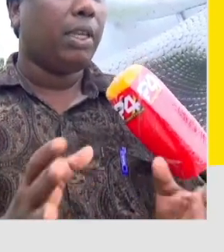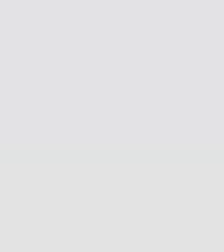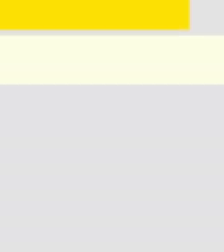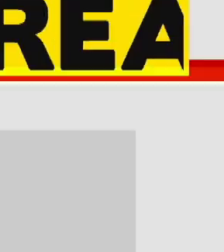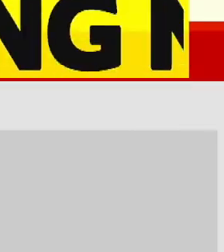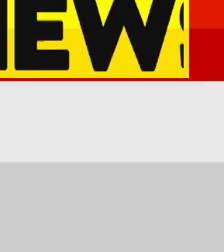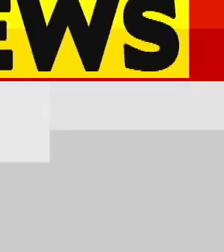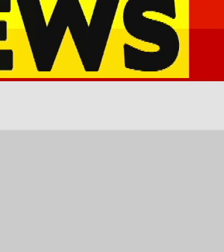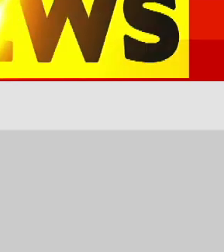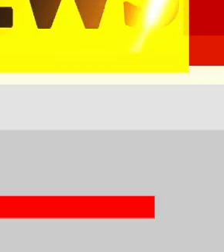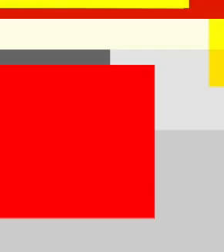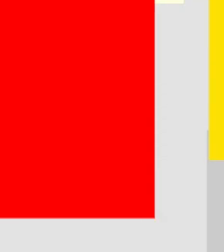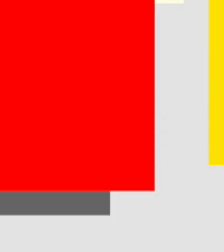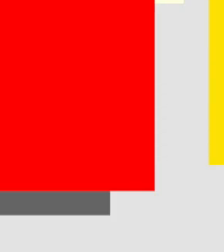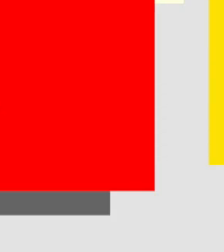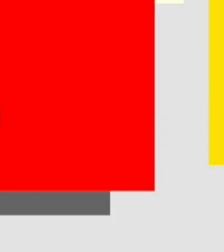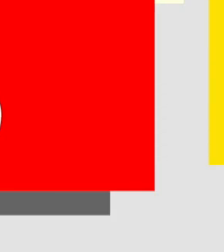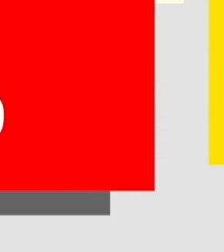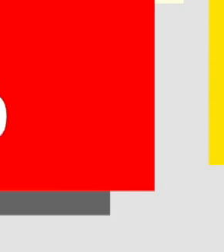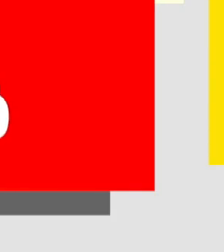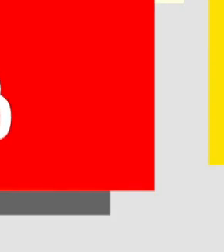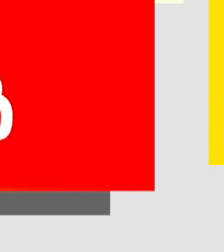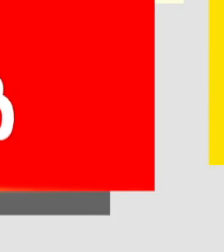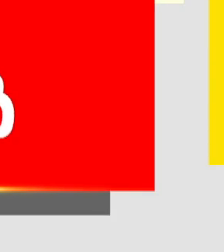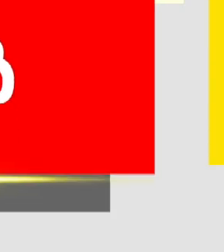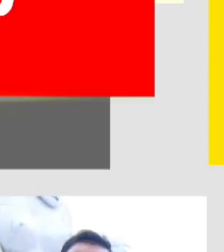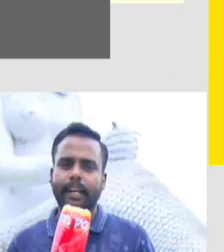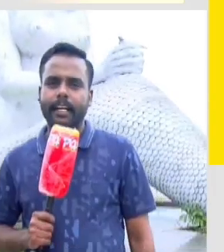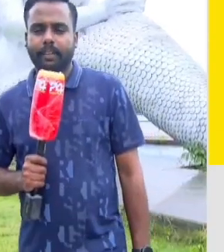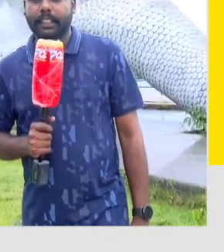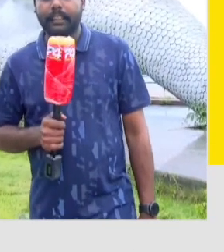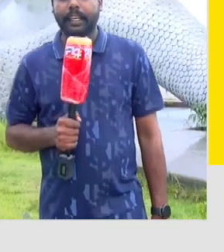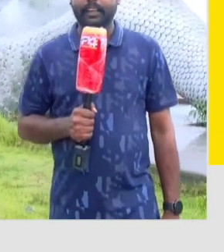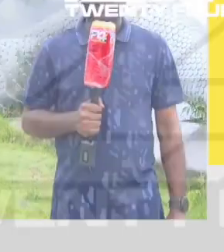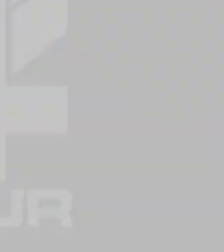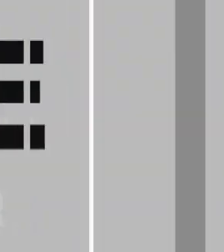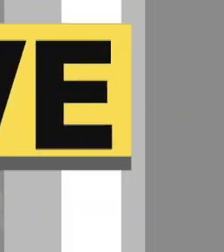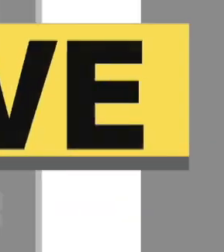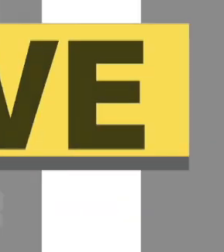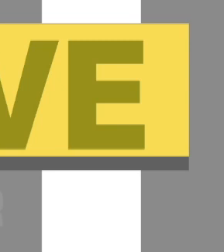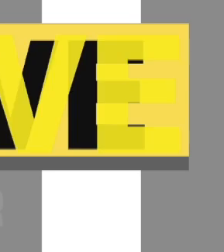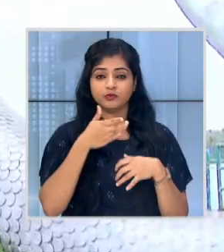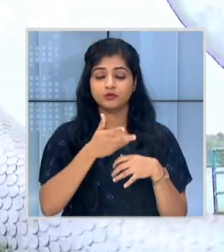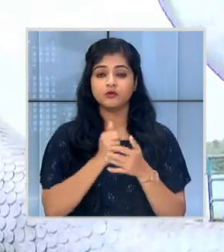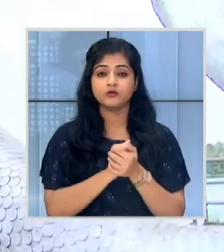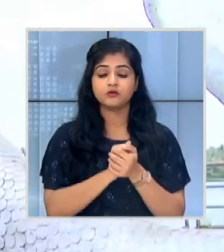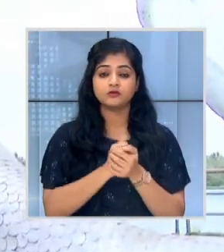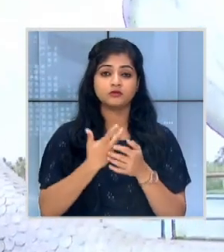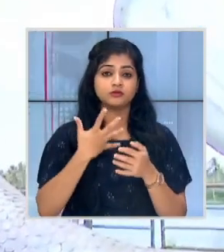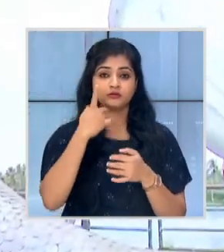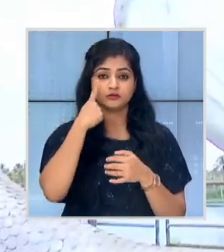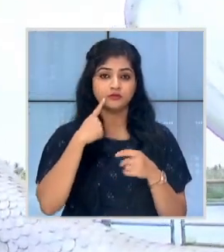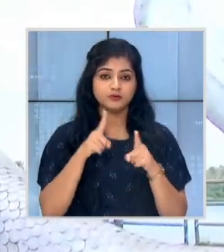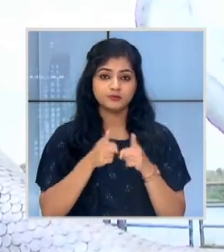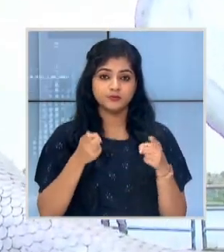വെറുതെ ഇരിക്കുകയായിരുന്നു. ഒരു മാർഗ്ഗം ഗൂഗിൾ തെരുവിലേക്ക് ഇറങ്ങേണ്ടി വരുന്ന ഒരു കലാകാരൻ്റെ അവസ്ഥ, അത് എത്ര പറഞ്ഞാലും മതിയാവില്ല, അല്ലെങ്കിൽ അത് വളരെ